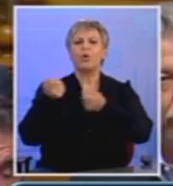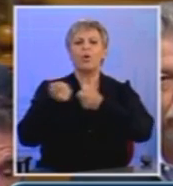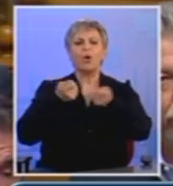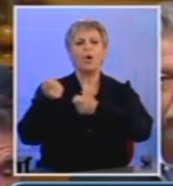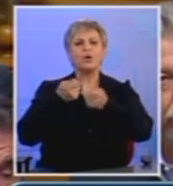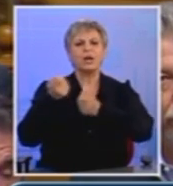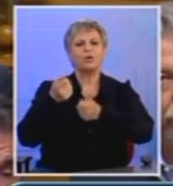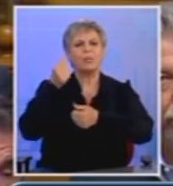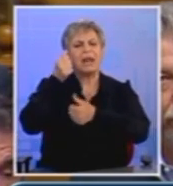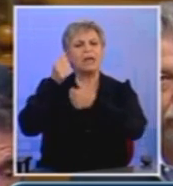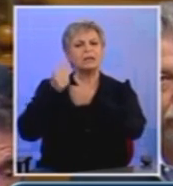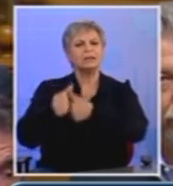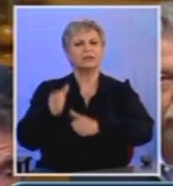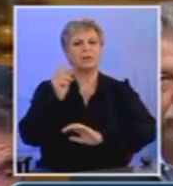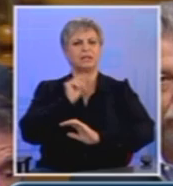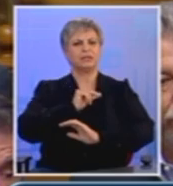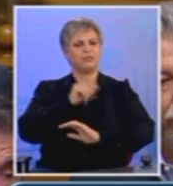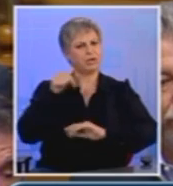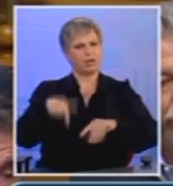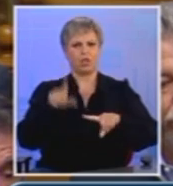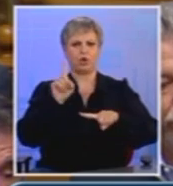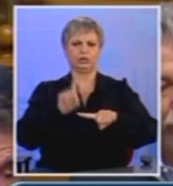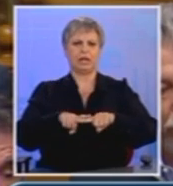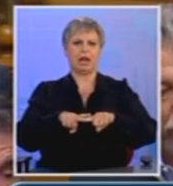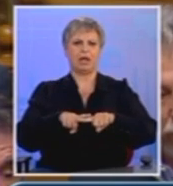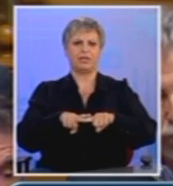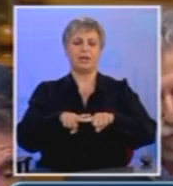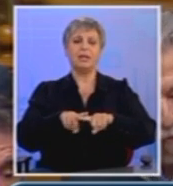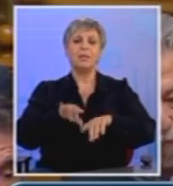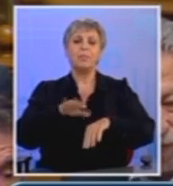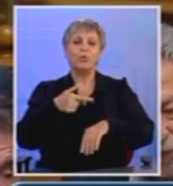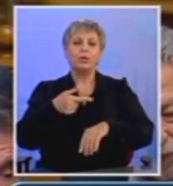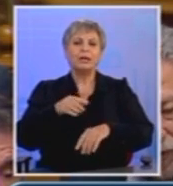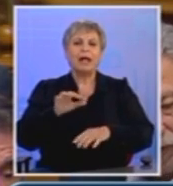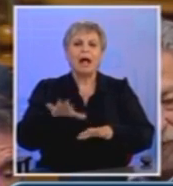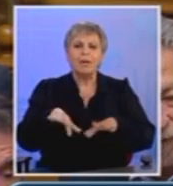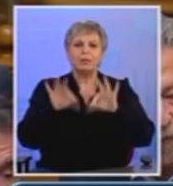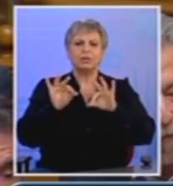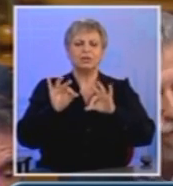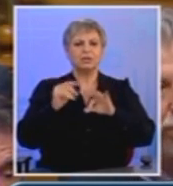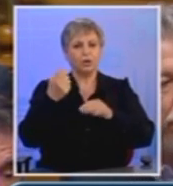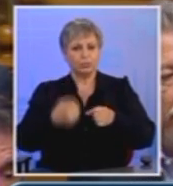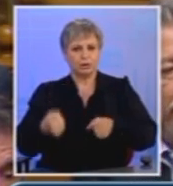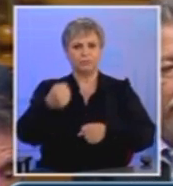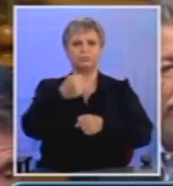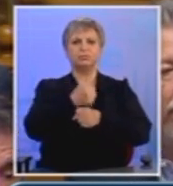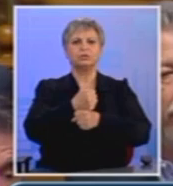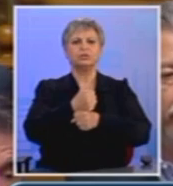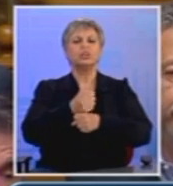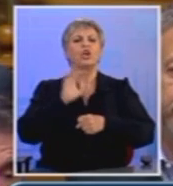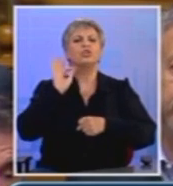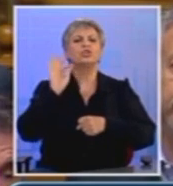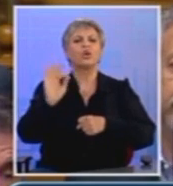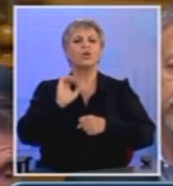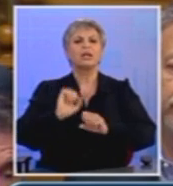κατεστημένα συμφέροντα εντός της χώρας που από την πρώτη στιγμή είχανε στόχο να σαμποτάρουν